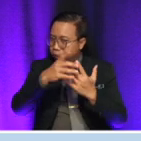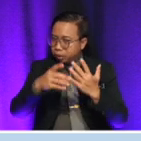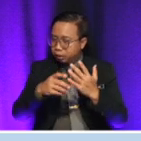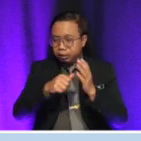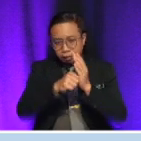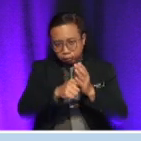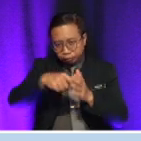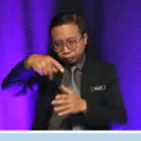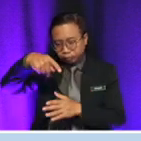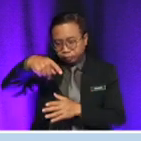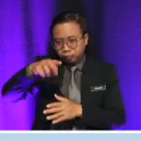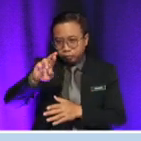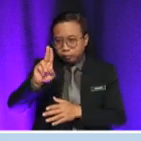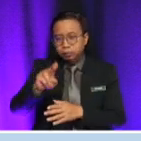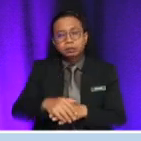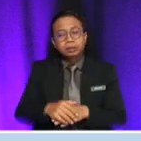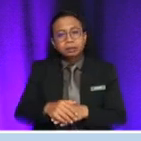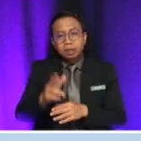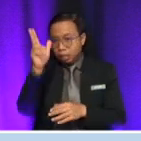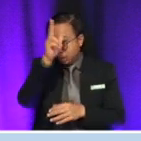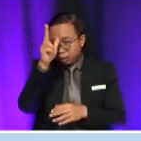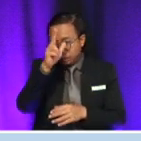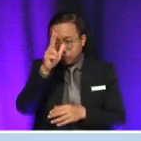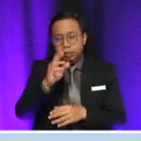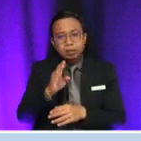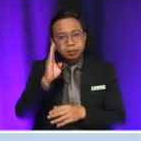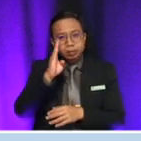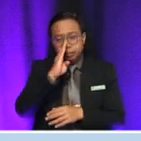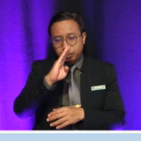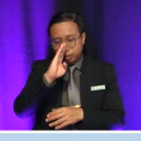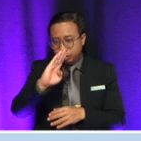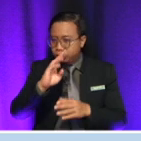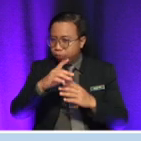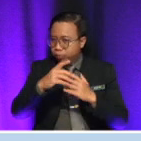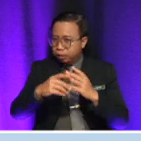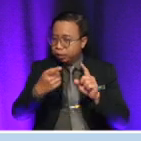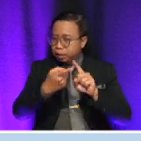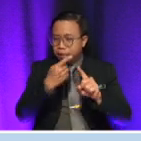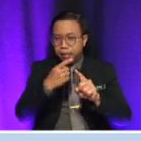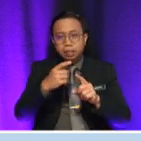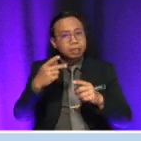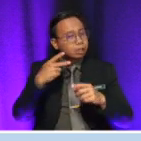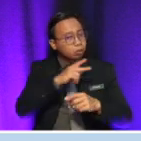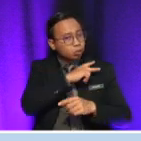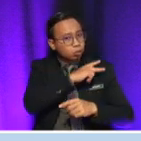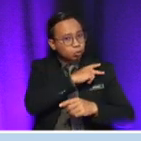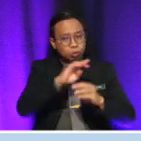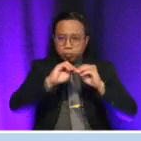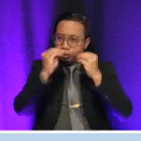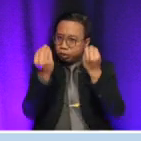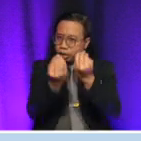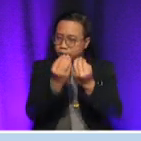kerajaan betis pilih dalam kalangan anggota masyarakat pemimpin-pemimpin masyarakat untuk dijadikan